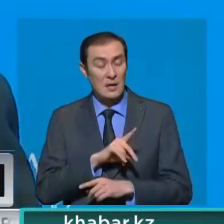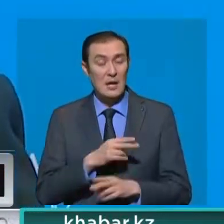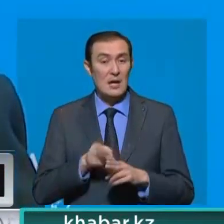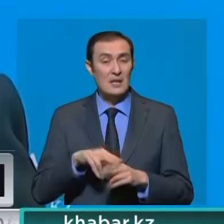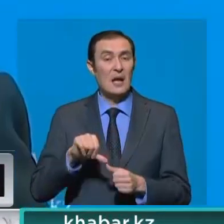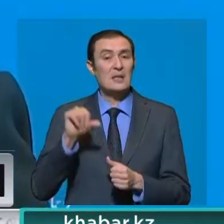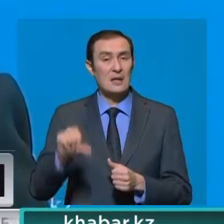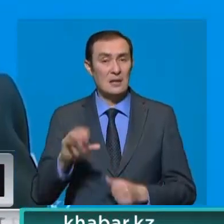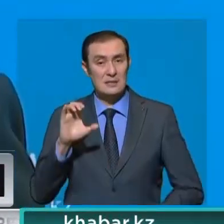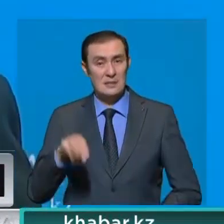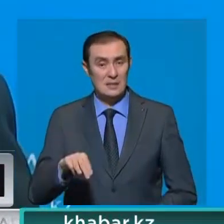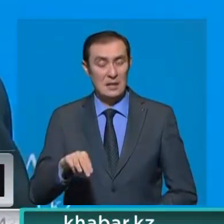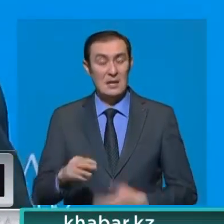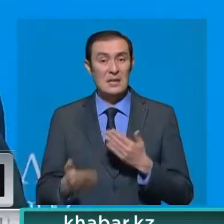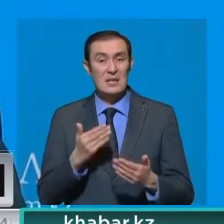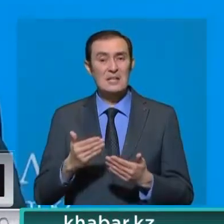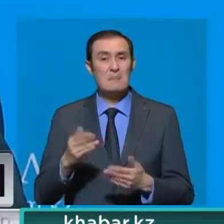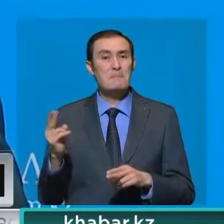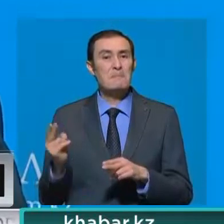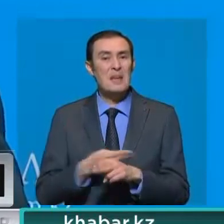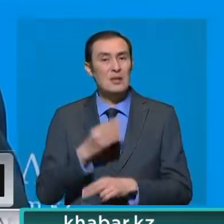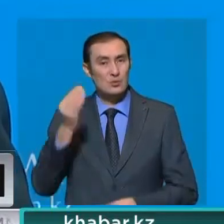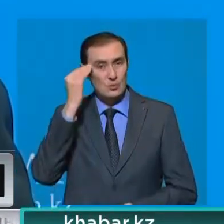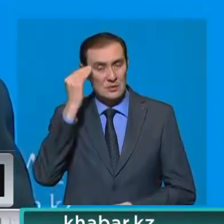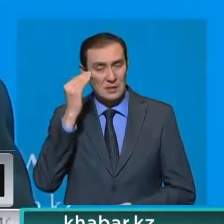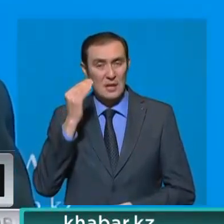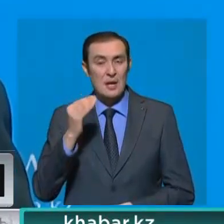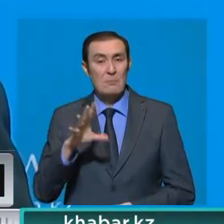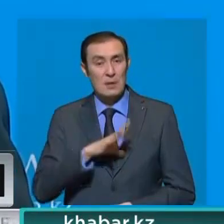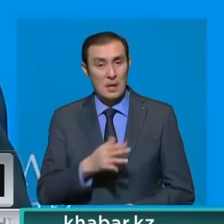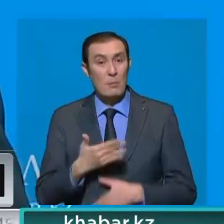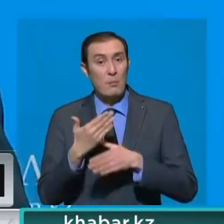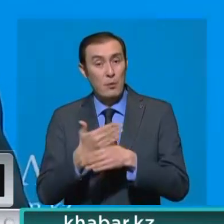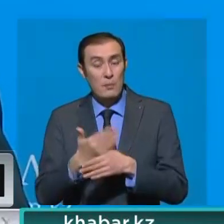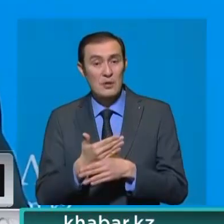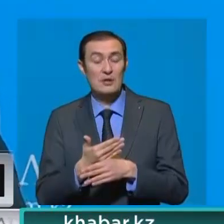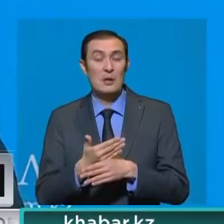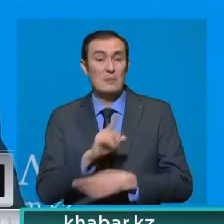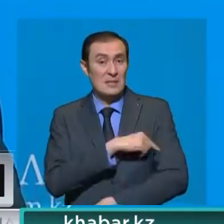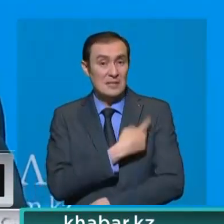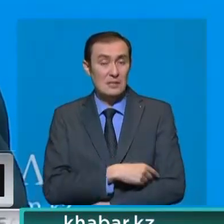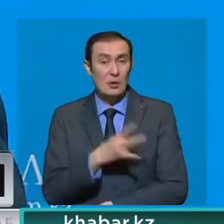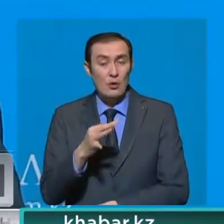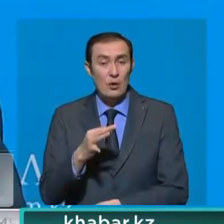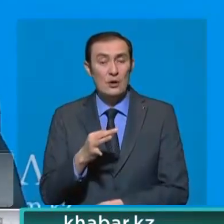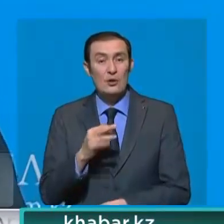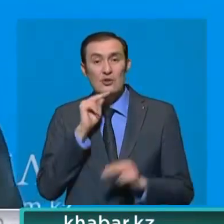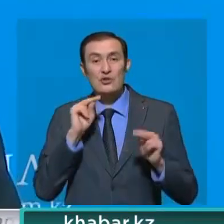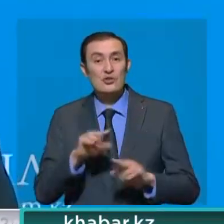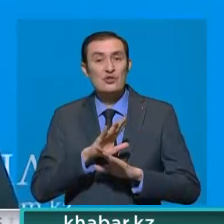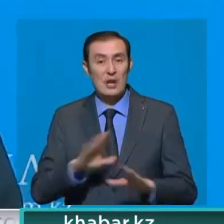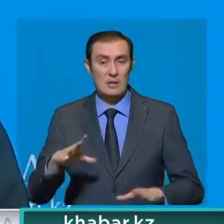отдельная статья когда без умысла оказана медицинская помощь Но безумства нанесен вред